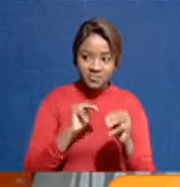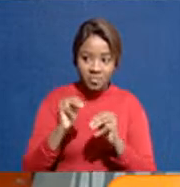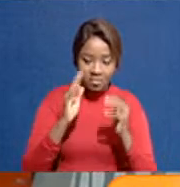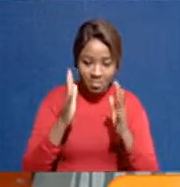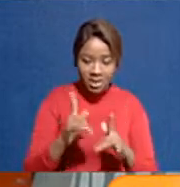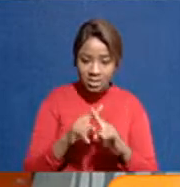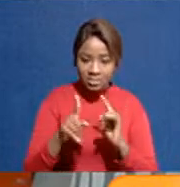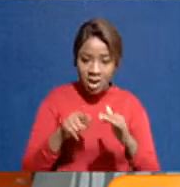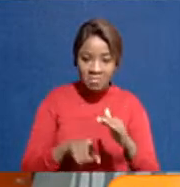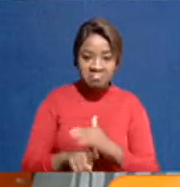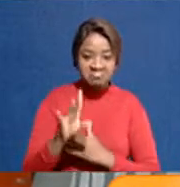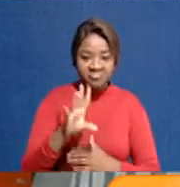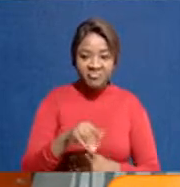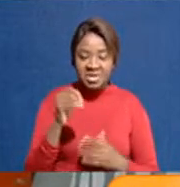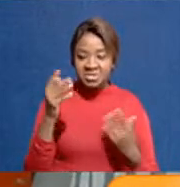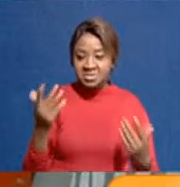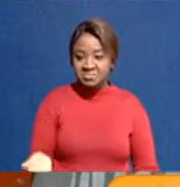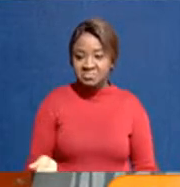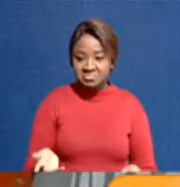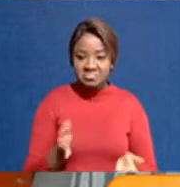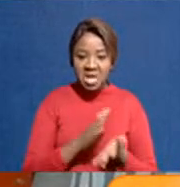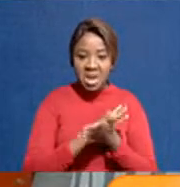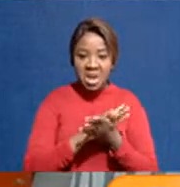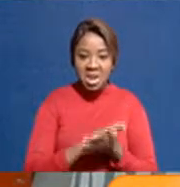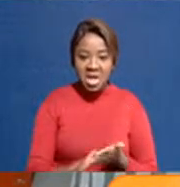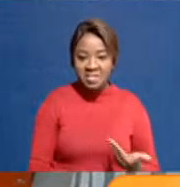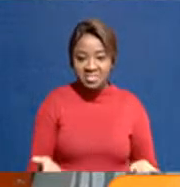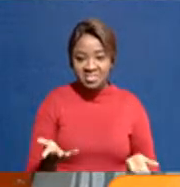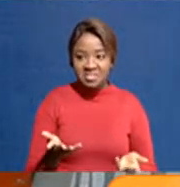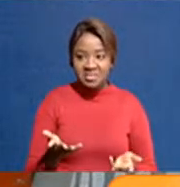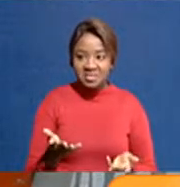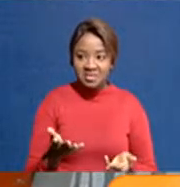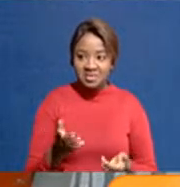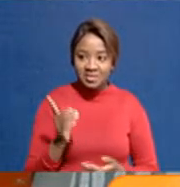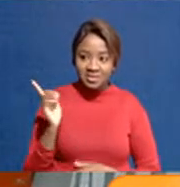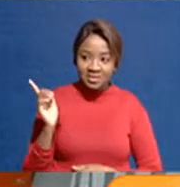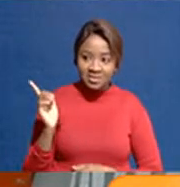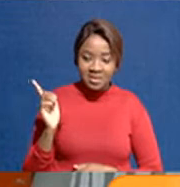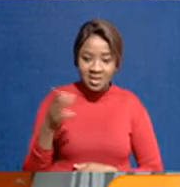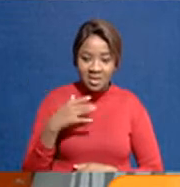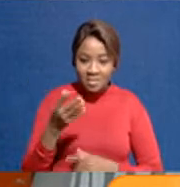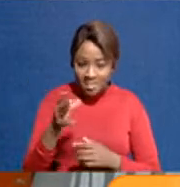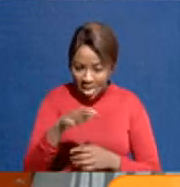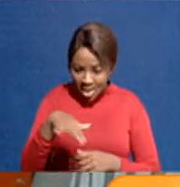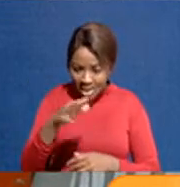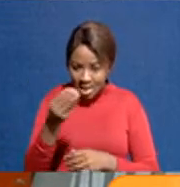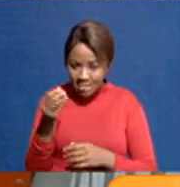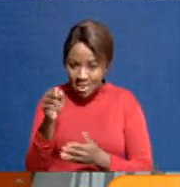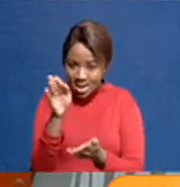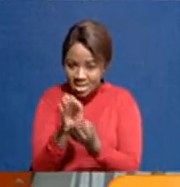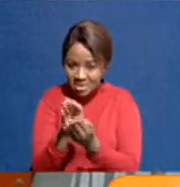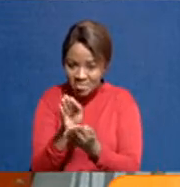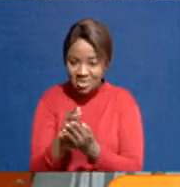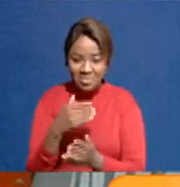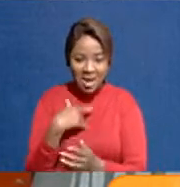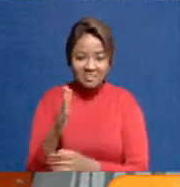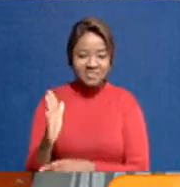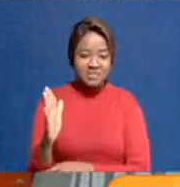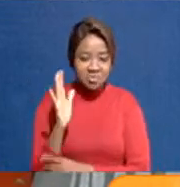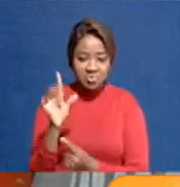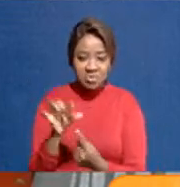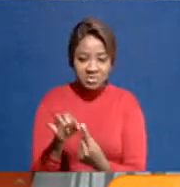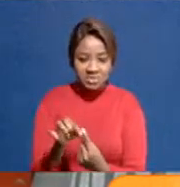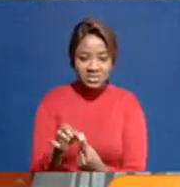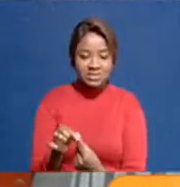ndani wanapata kuwa hali si hali. Mlango wa kuingia kulikowekwa pesa una ulinzi wa